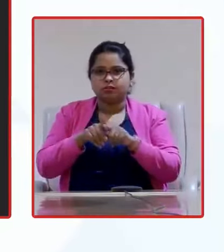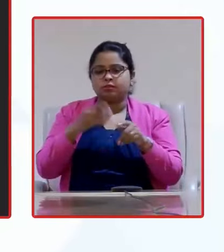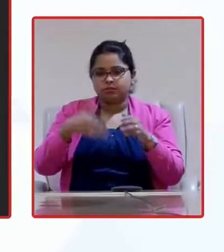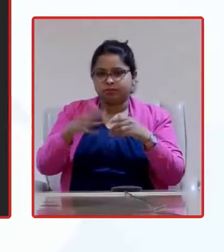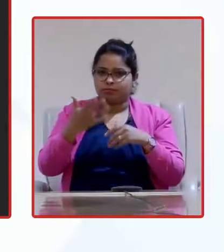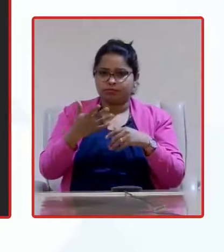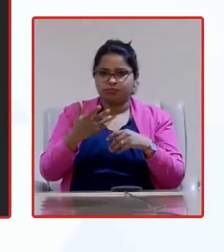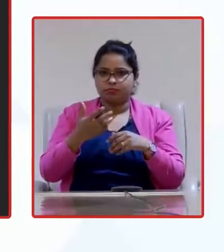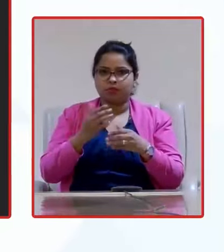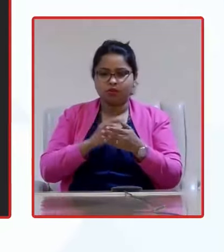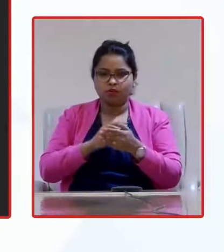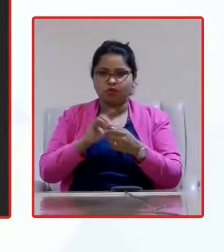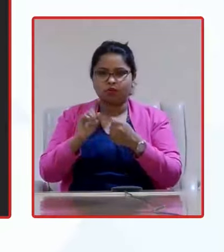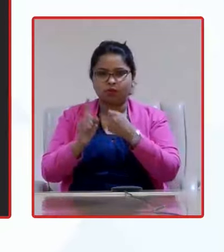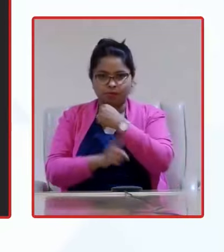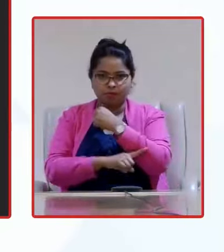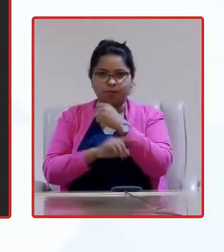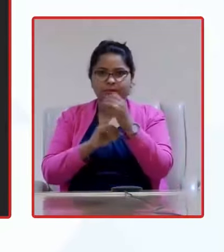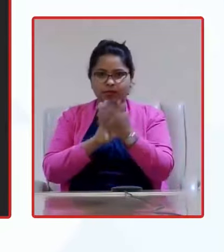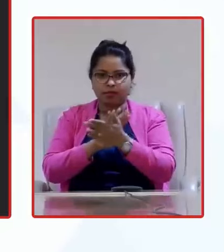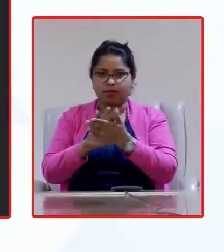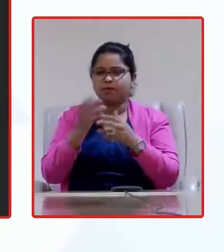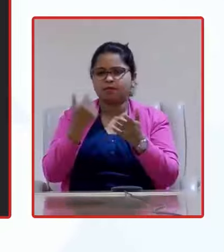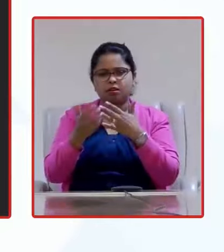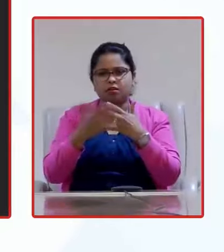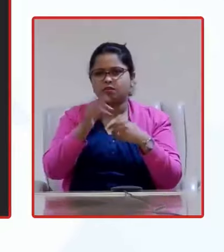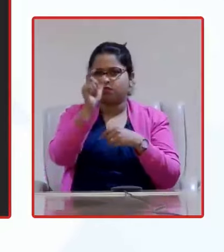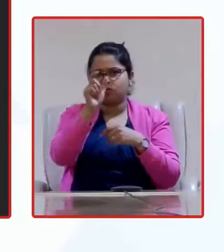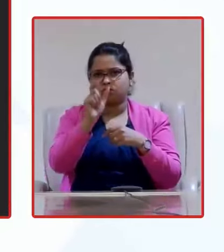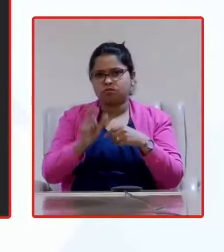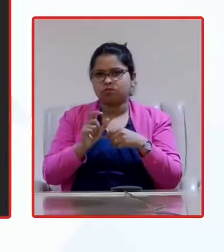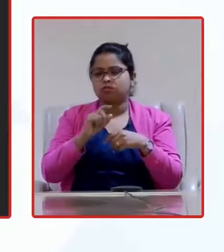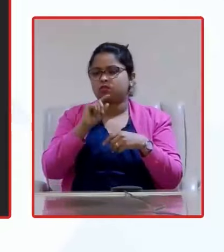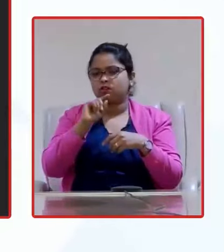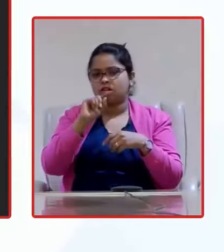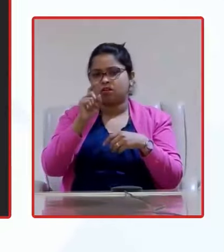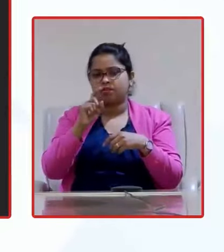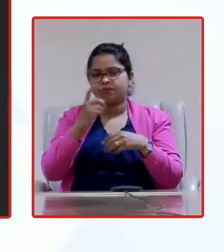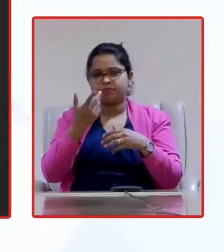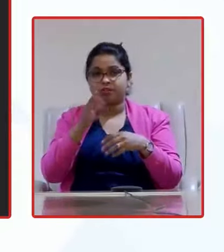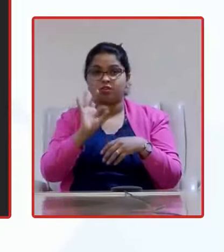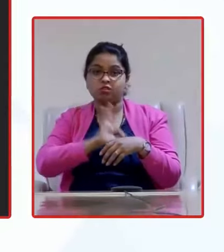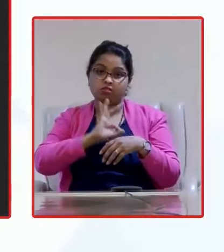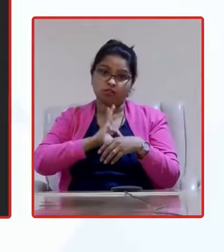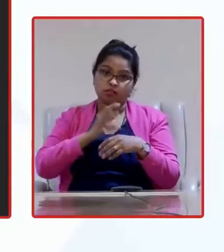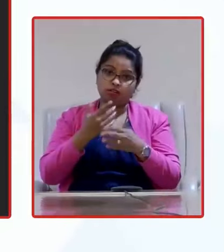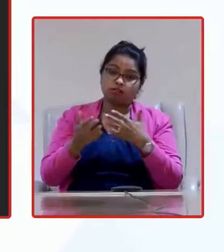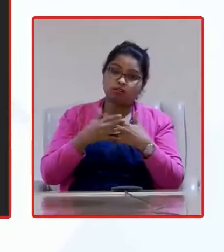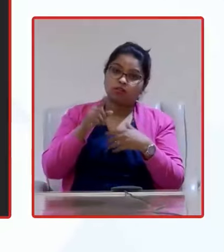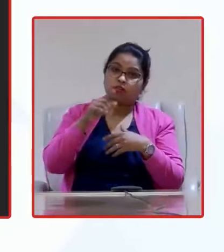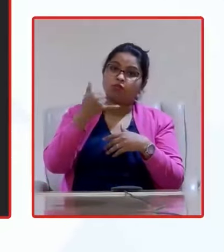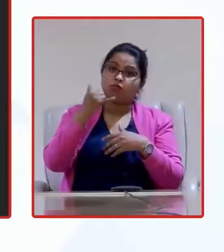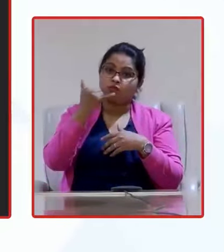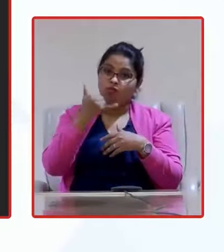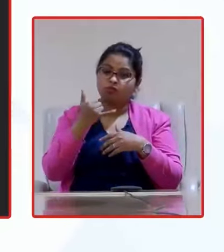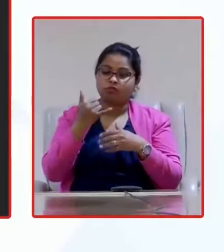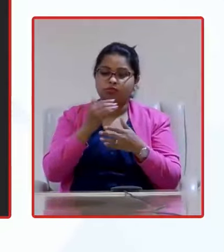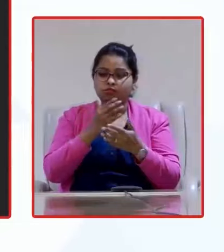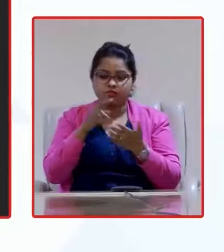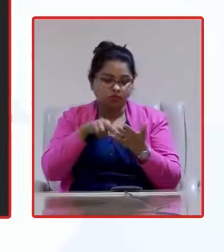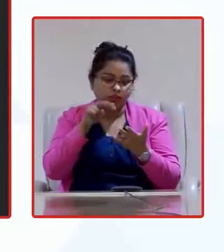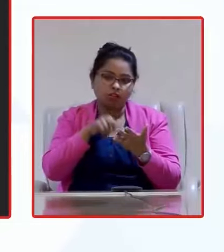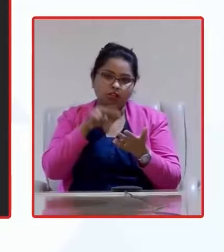पूरा हो रहा है, अगर आपको कुछ भी इसमें से अच्छा लगा है, session खत्म होने तक आप अपना फोन वो ना देखें, खत्म होने